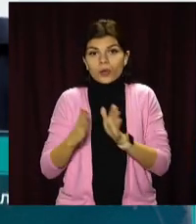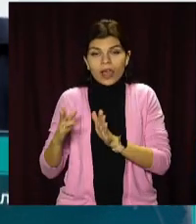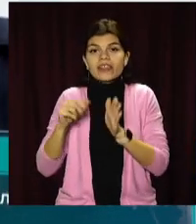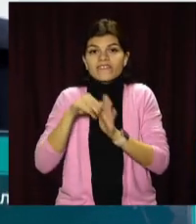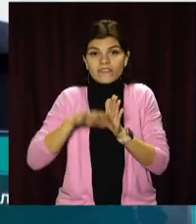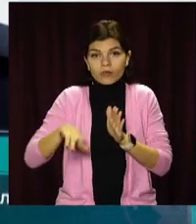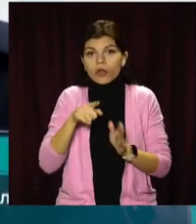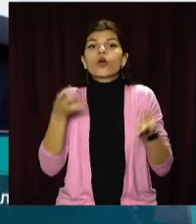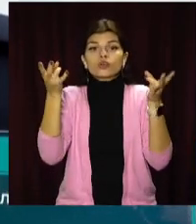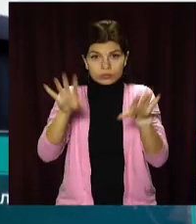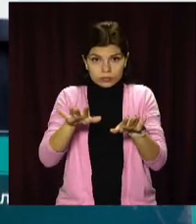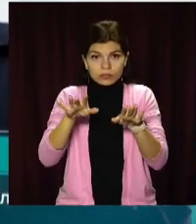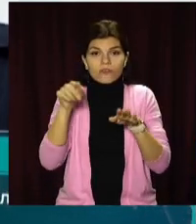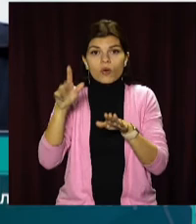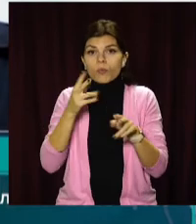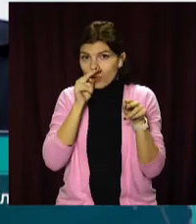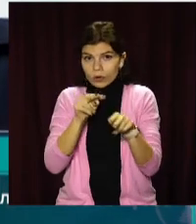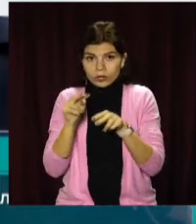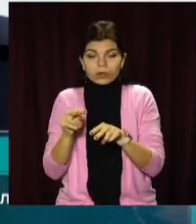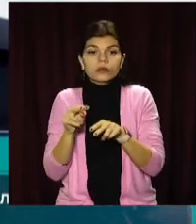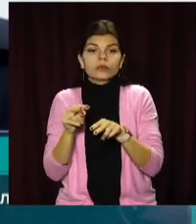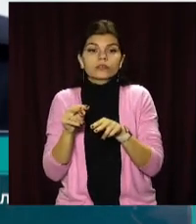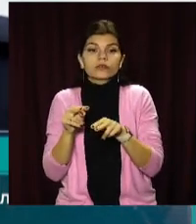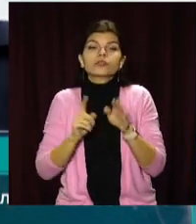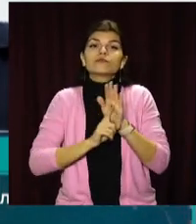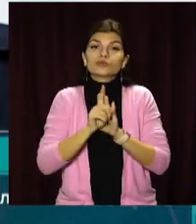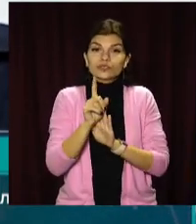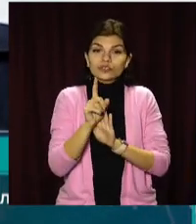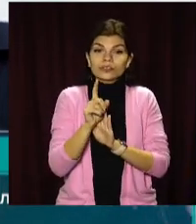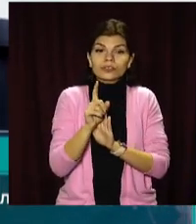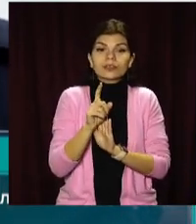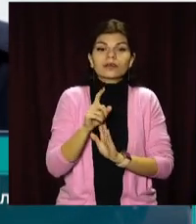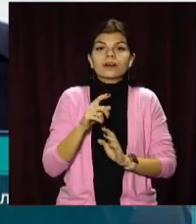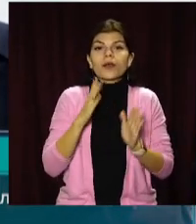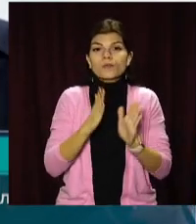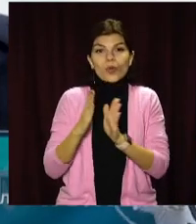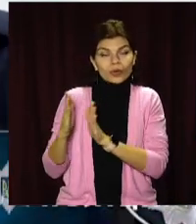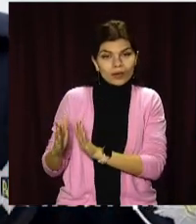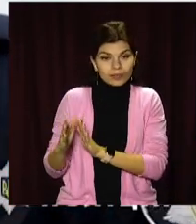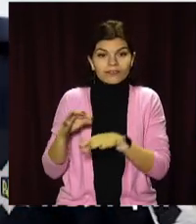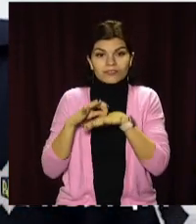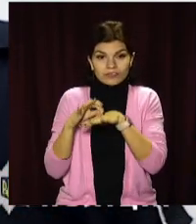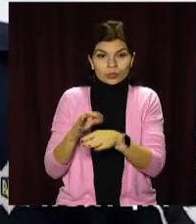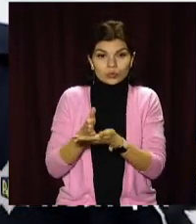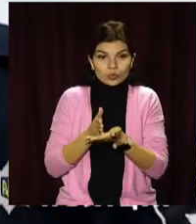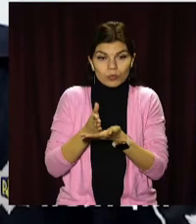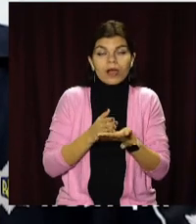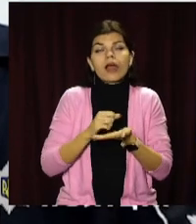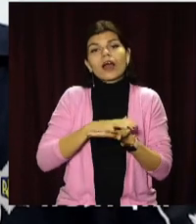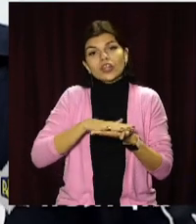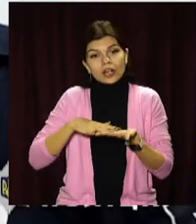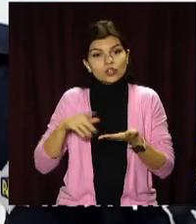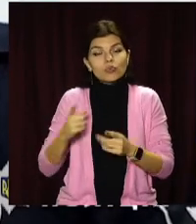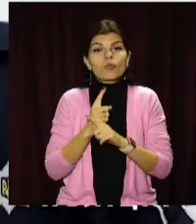вони залишаються, вони будуть охороняти, як спочатку охорону публічного порядку будуть нести службу, а далі вони